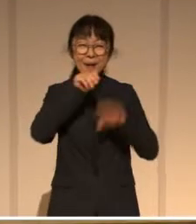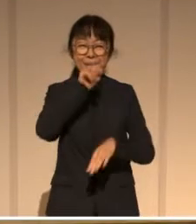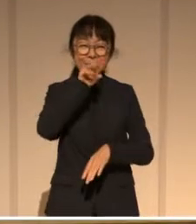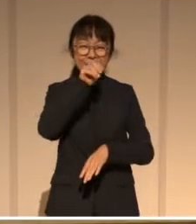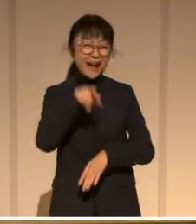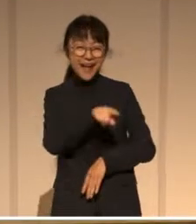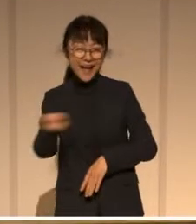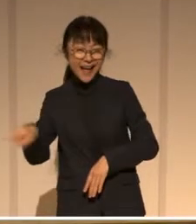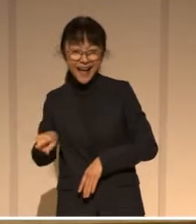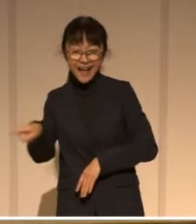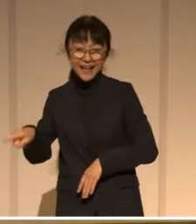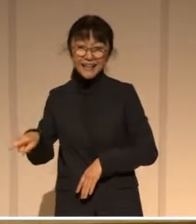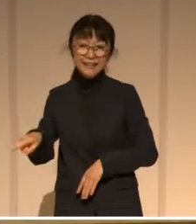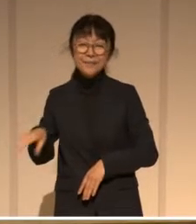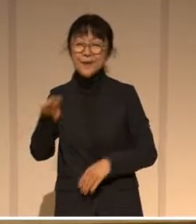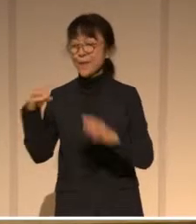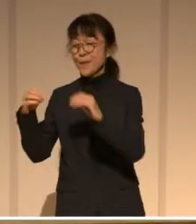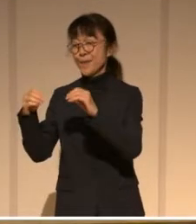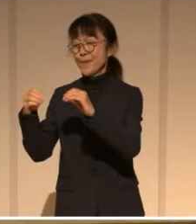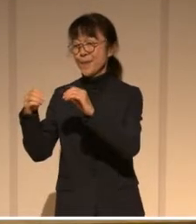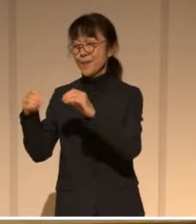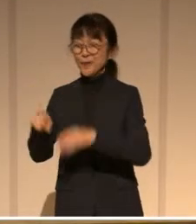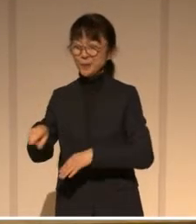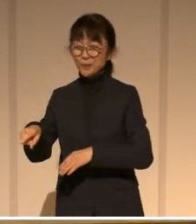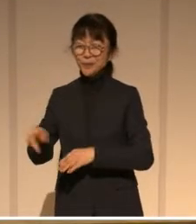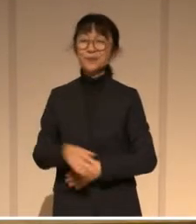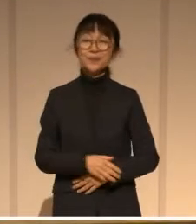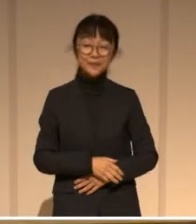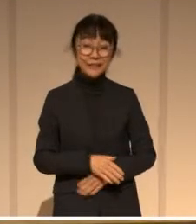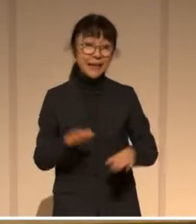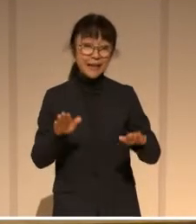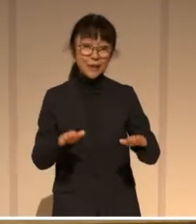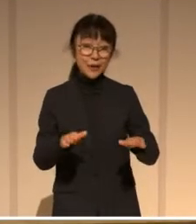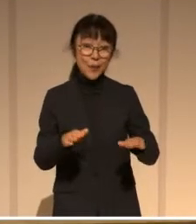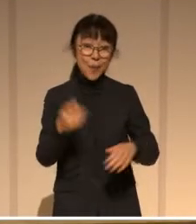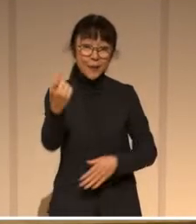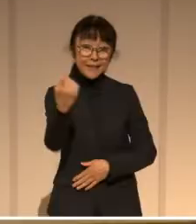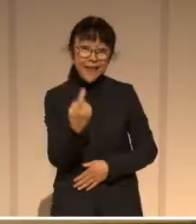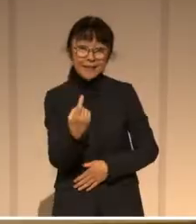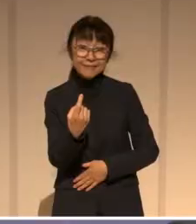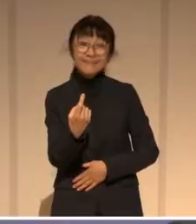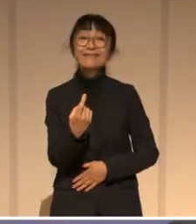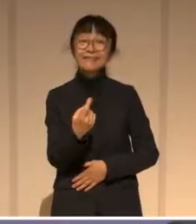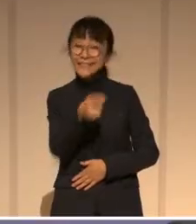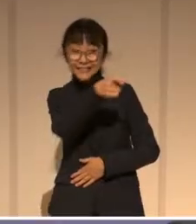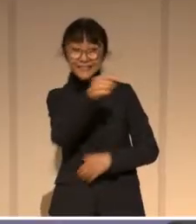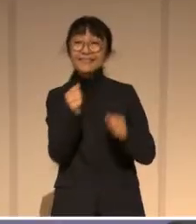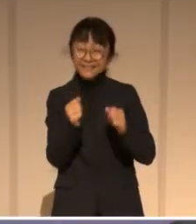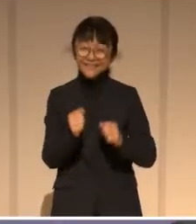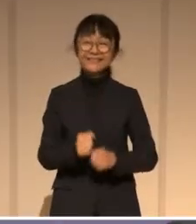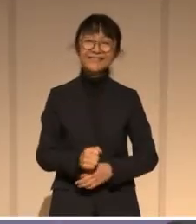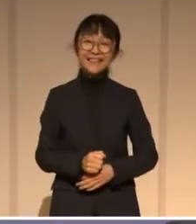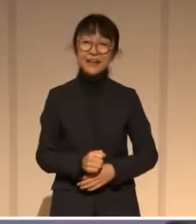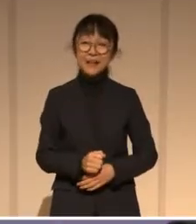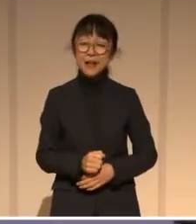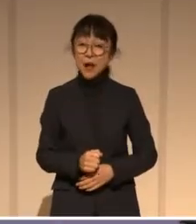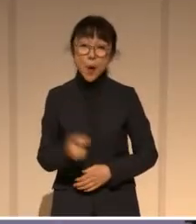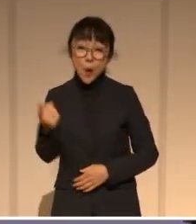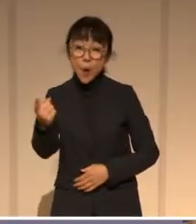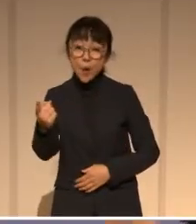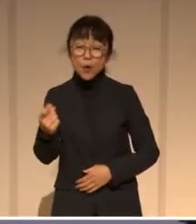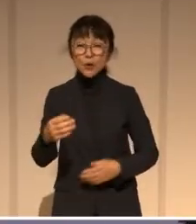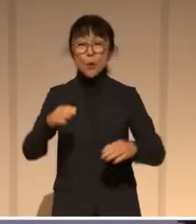ロサ僕じゃあjapanese ださぁ今日も名でも応援になる金ですねや織り上げで結構